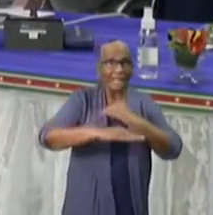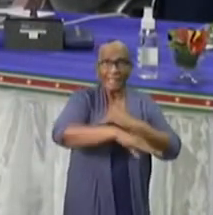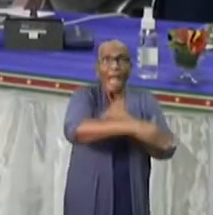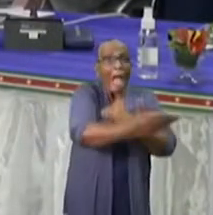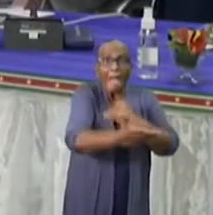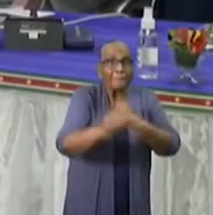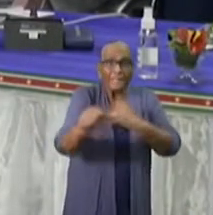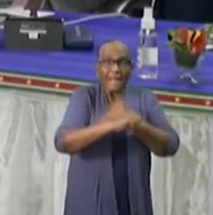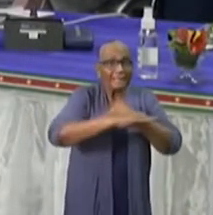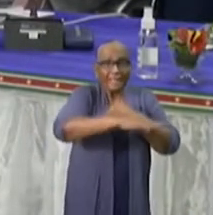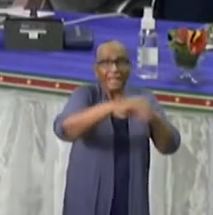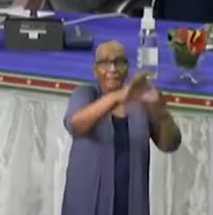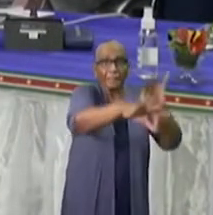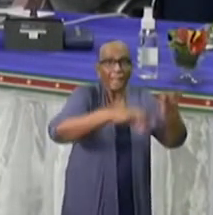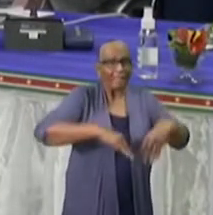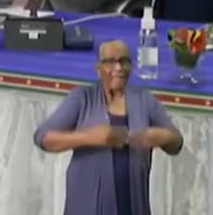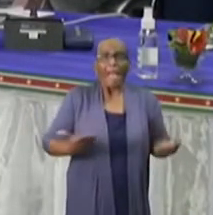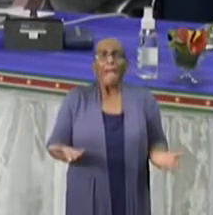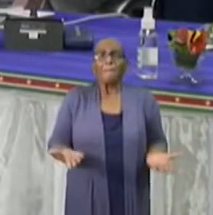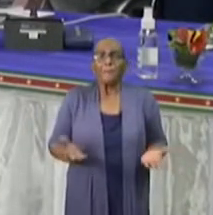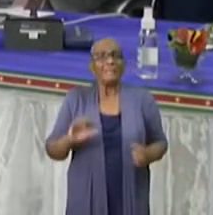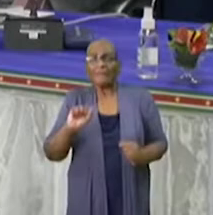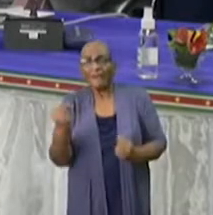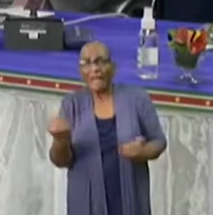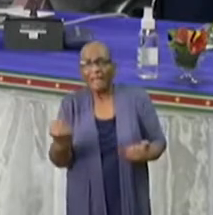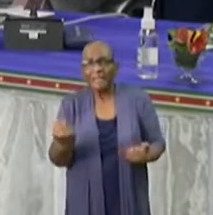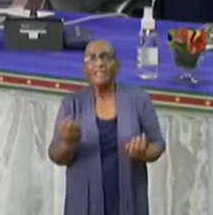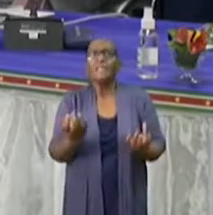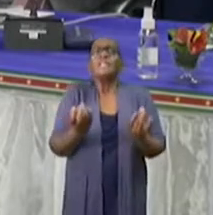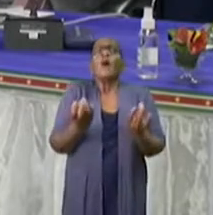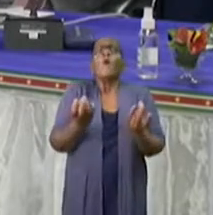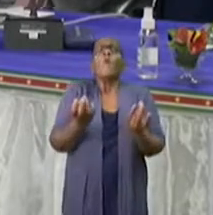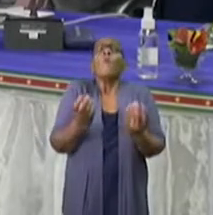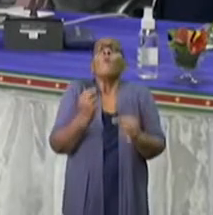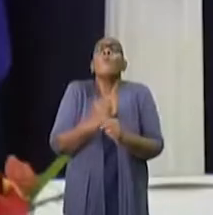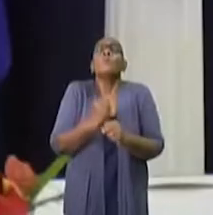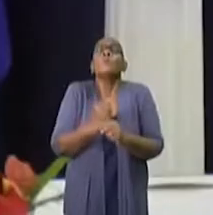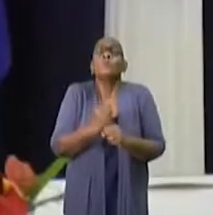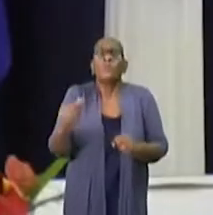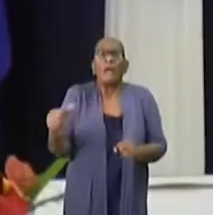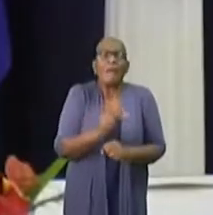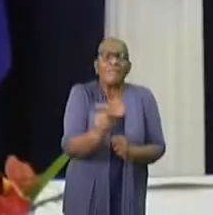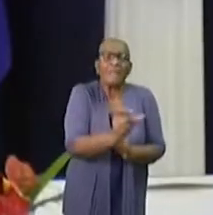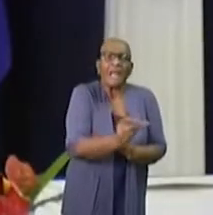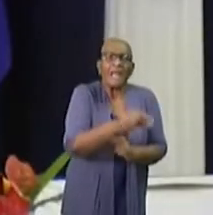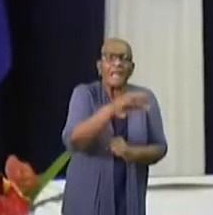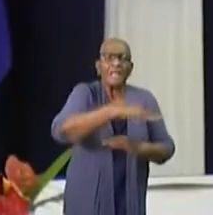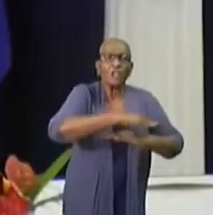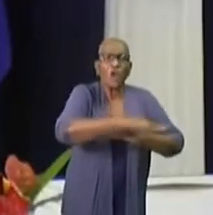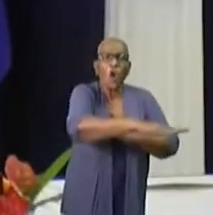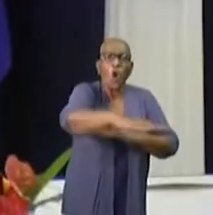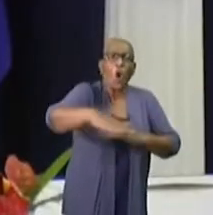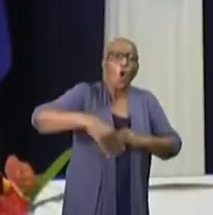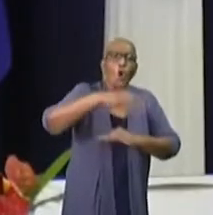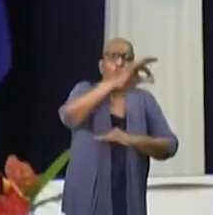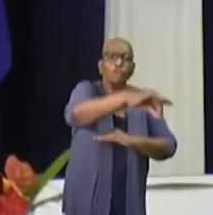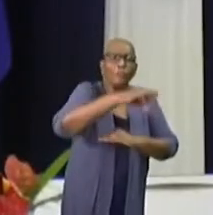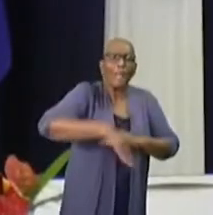een persconferentie inzake de deelname van Suriname aan de 33e tussentijdse